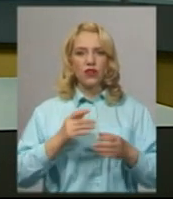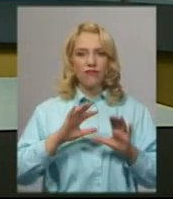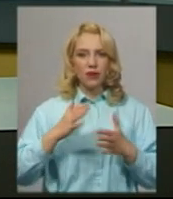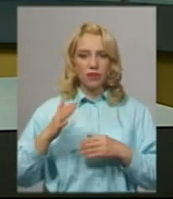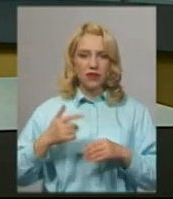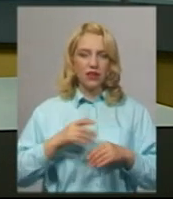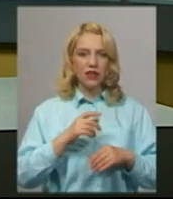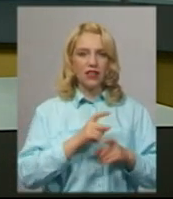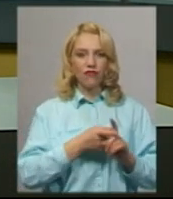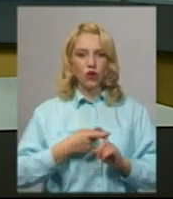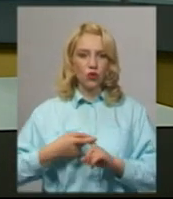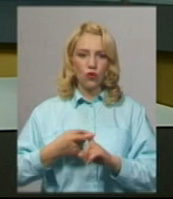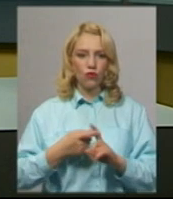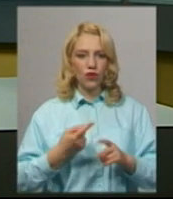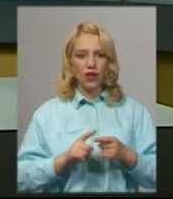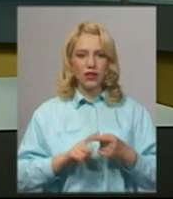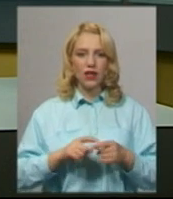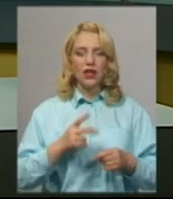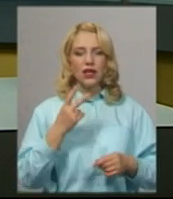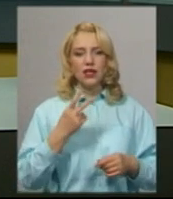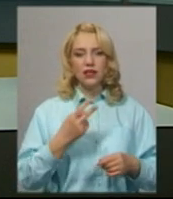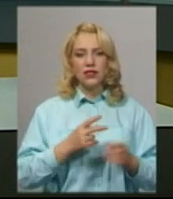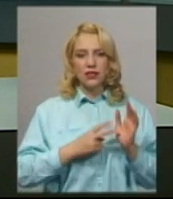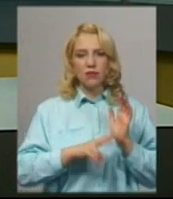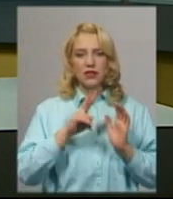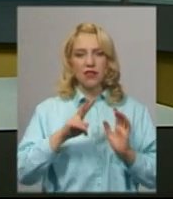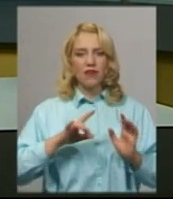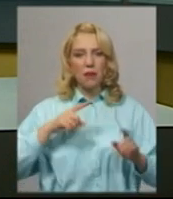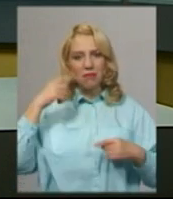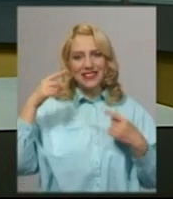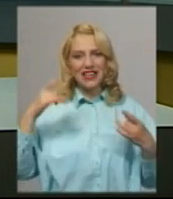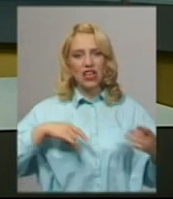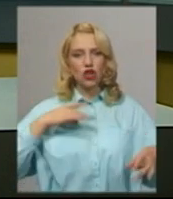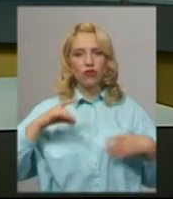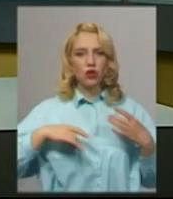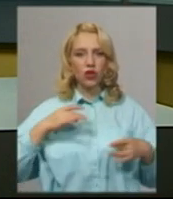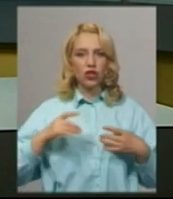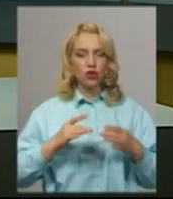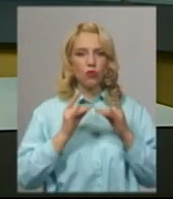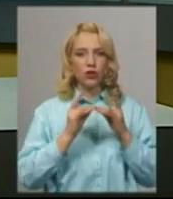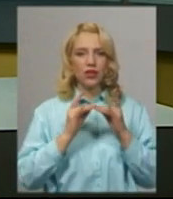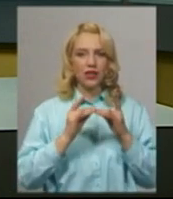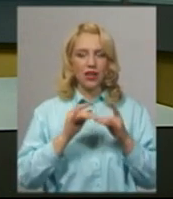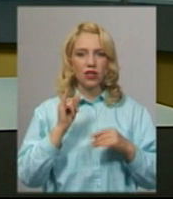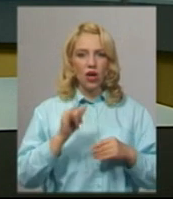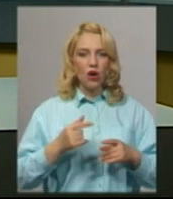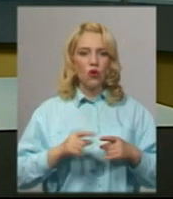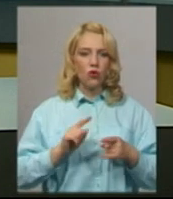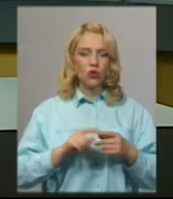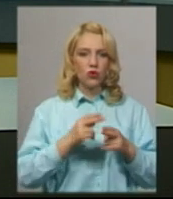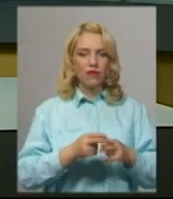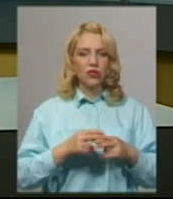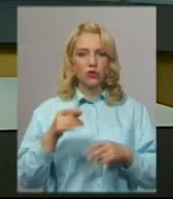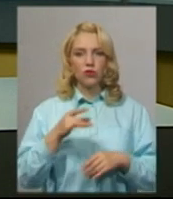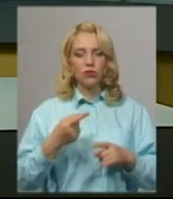-19. Два в місті Хмельницькій та 72 в психоневрологічному інтернаті в Дунеєвецькому районі. Про це Суспільному розповіла